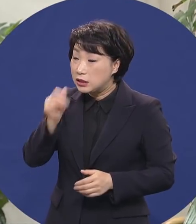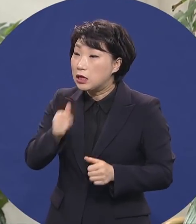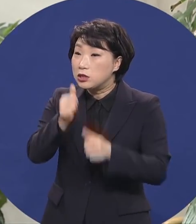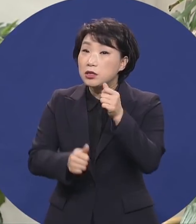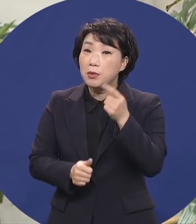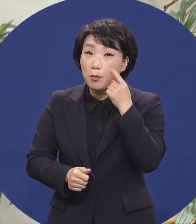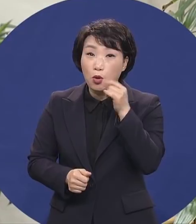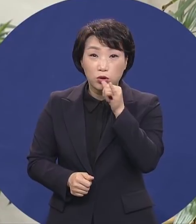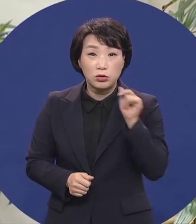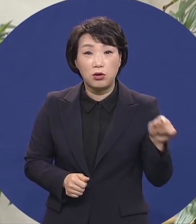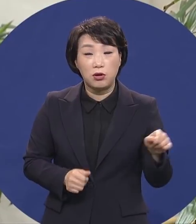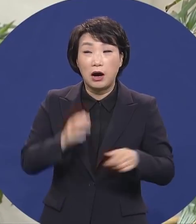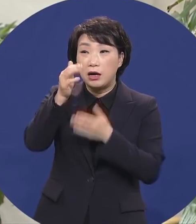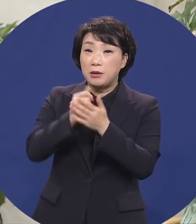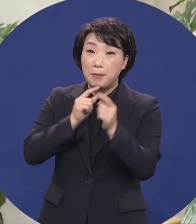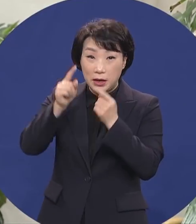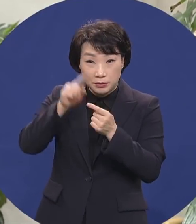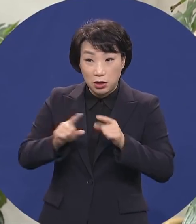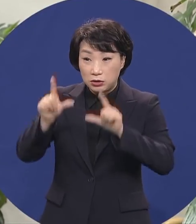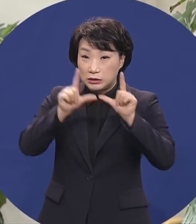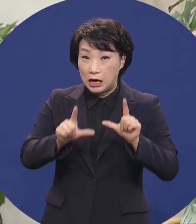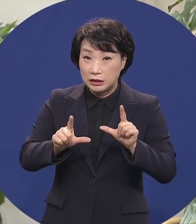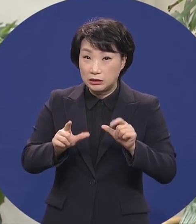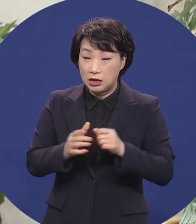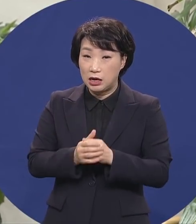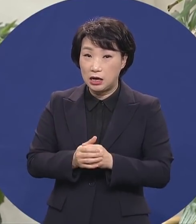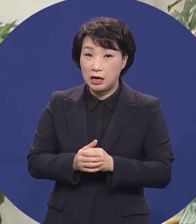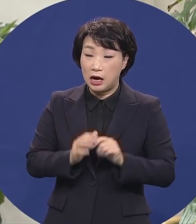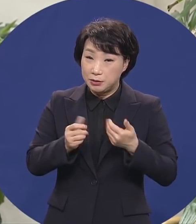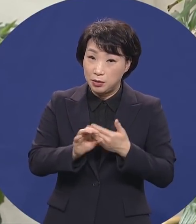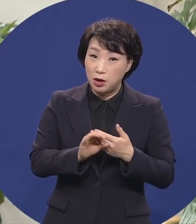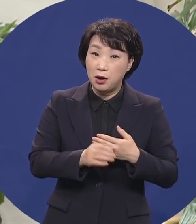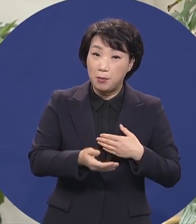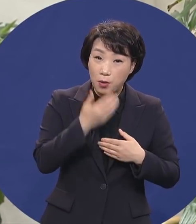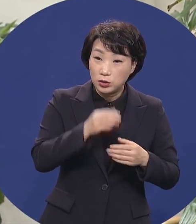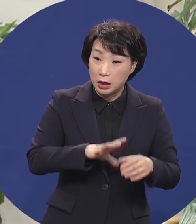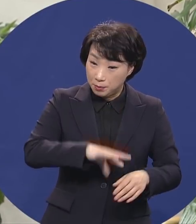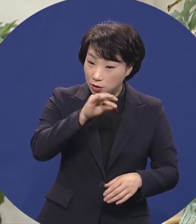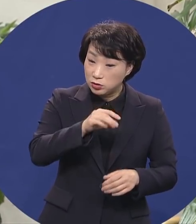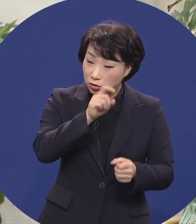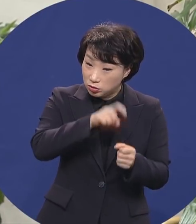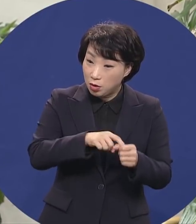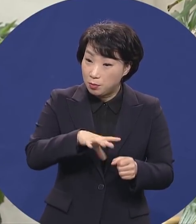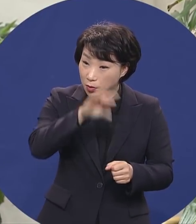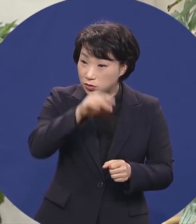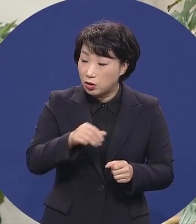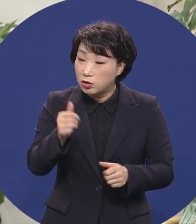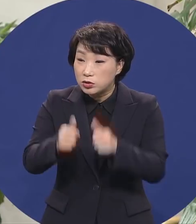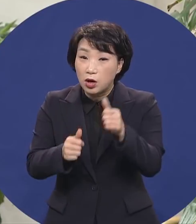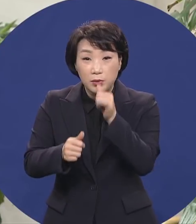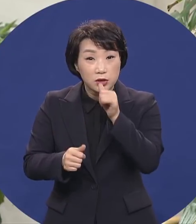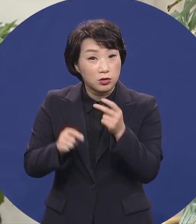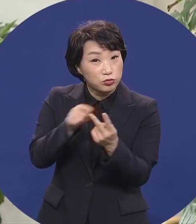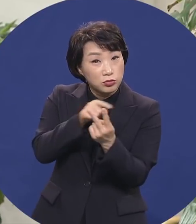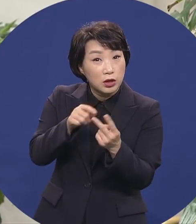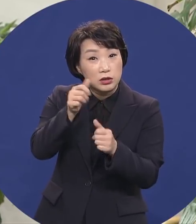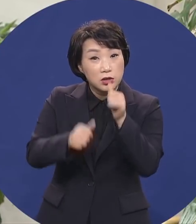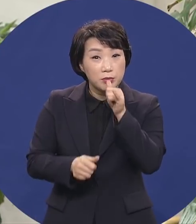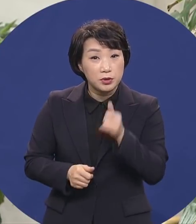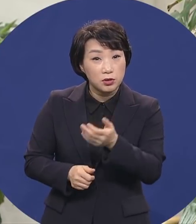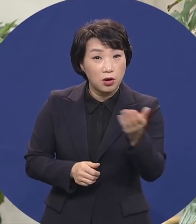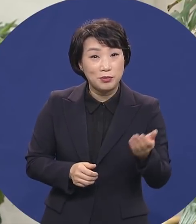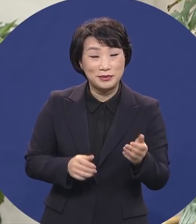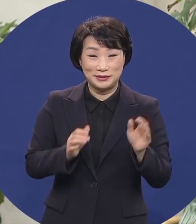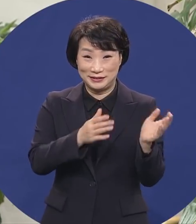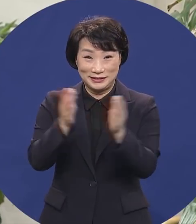맞으냐, 말씀으로 살아야 되냐, 떡이 우선이냐, 이 두 가지를 놓고 시험했대요.